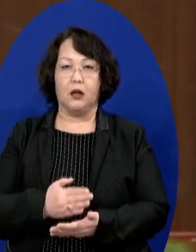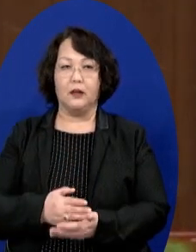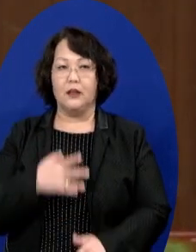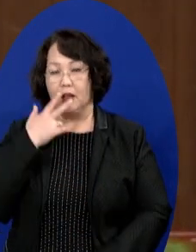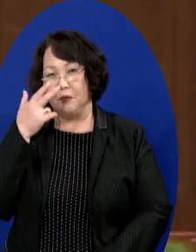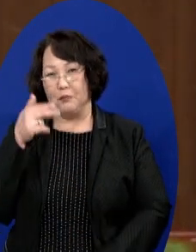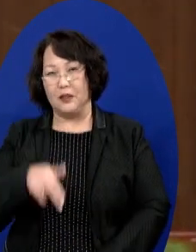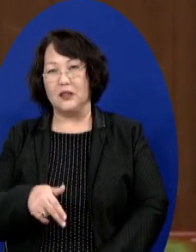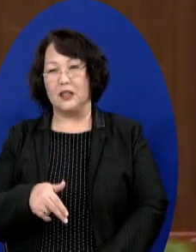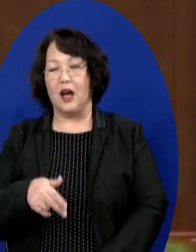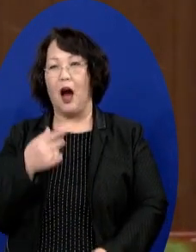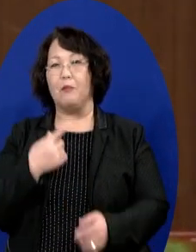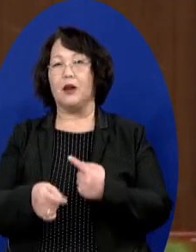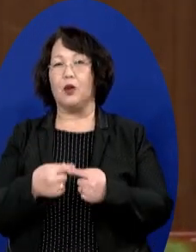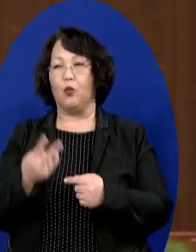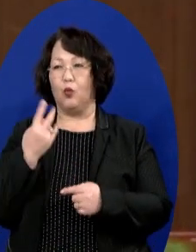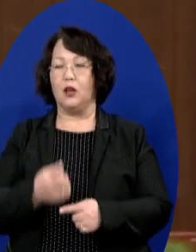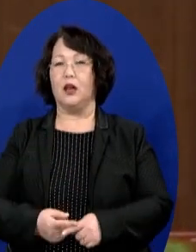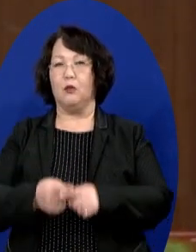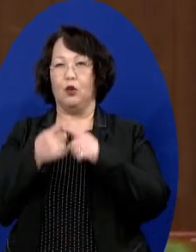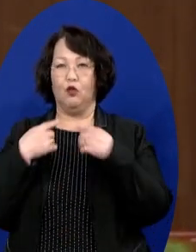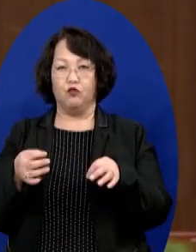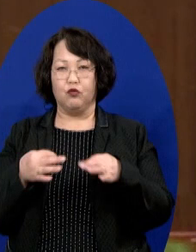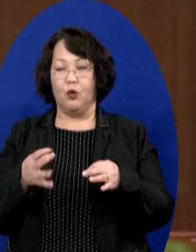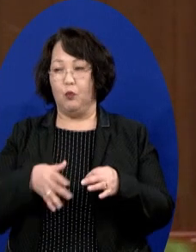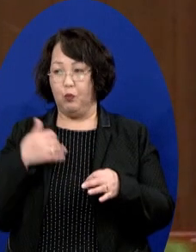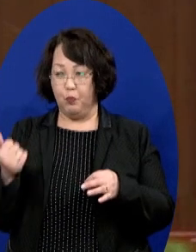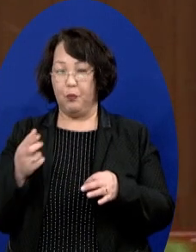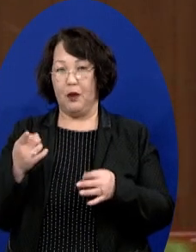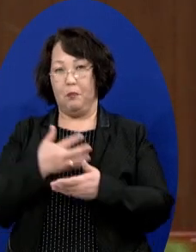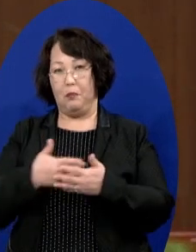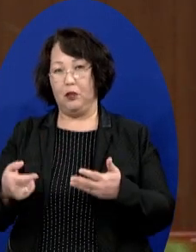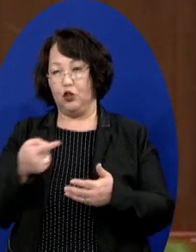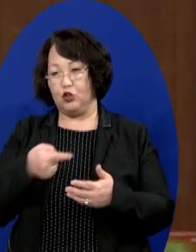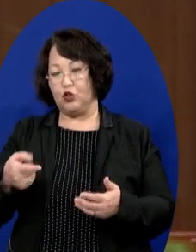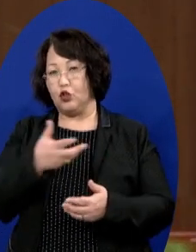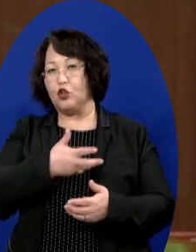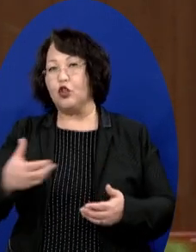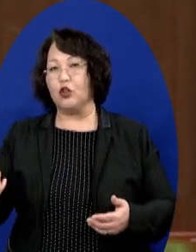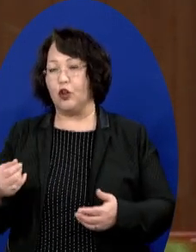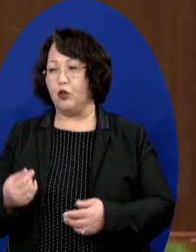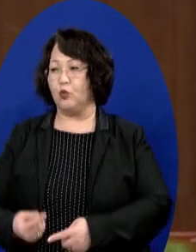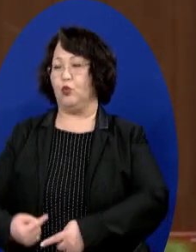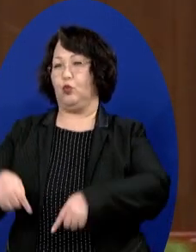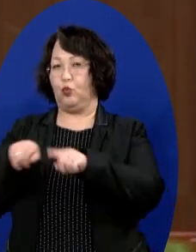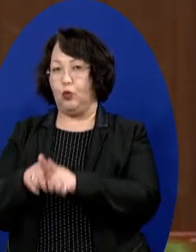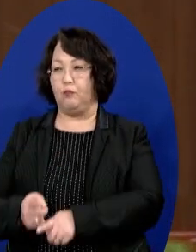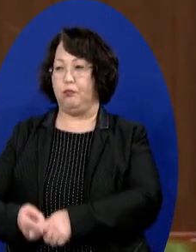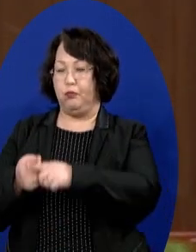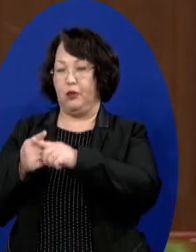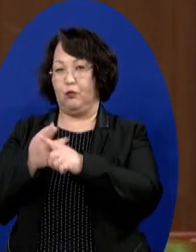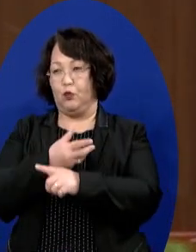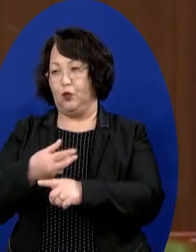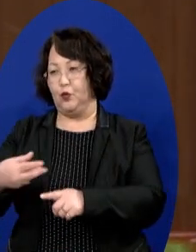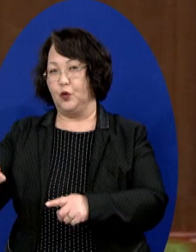их өртөмхий бусад бараа бүтээгдэхүүн дээр их өндөр нөлөөлдөг учраас одоо шатхуунтай холбоотой ийм